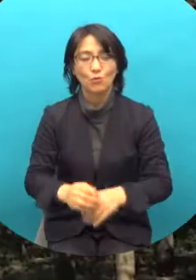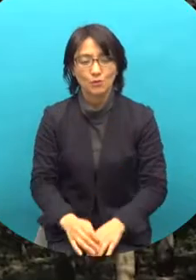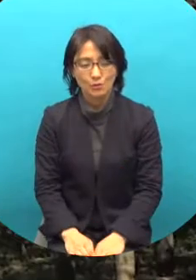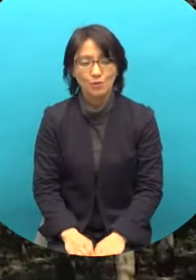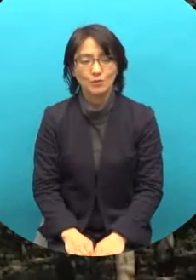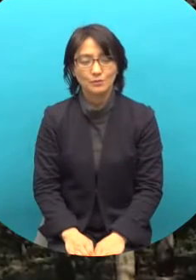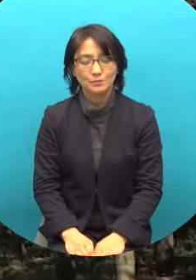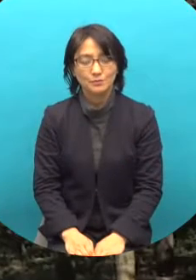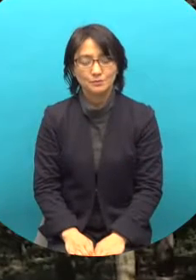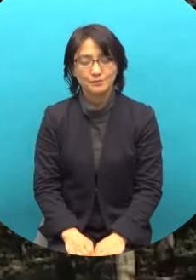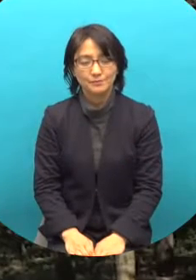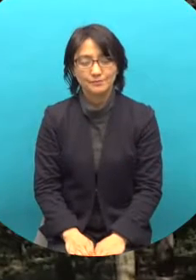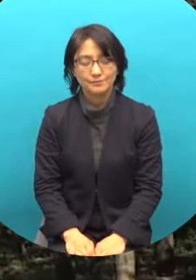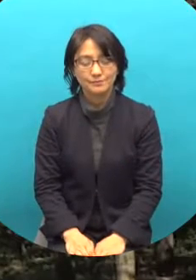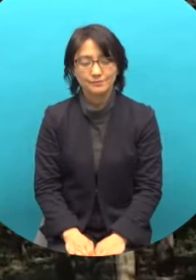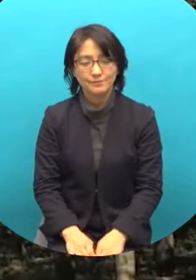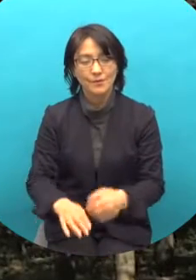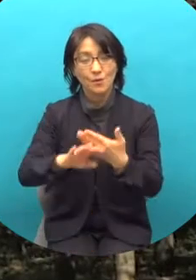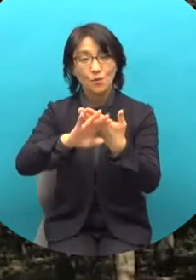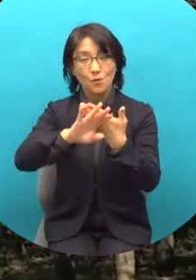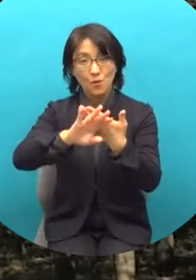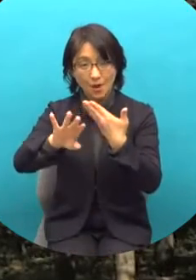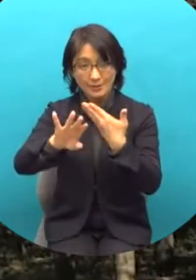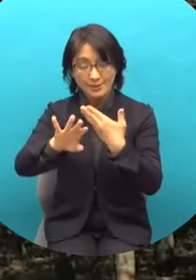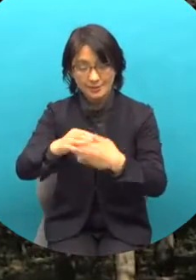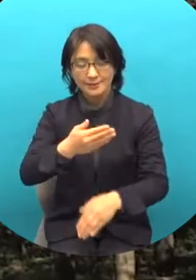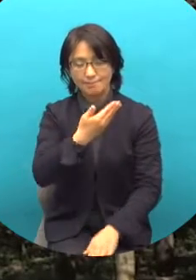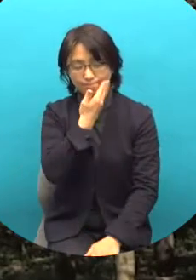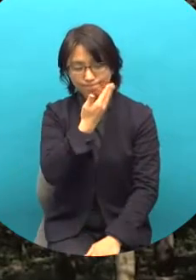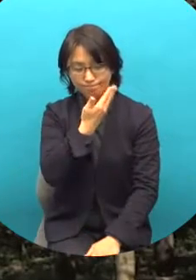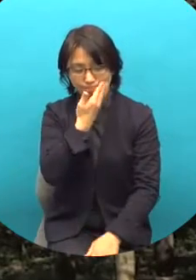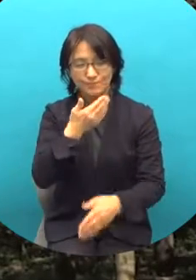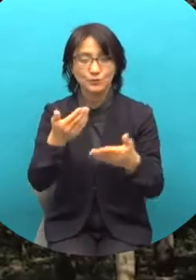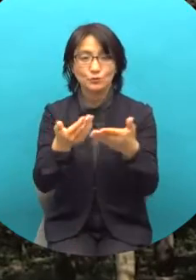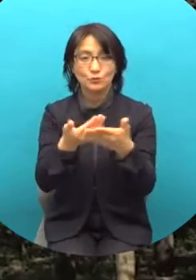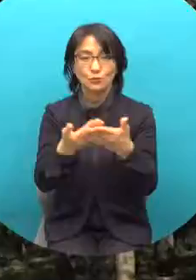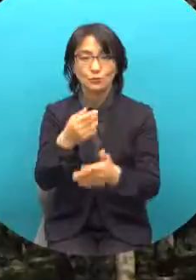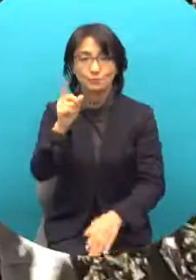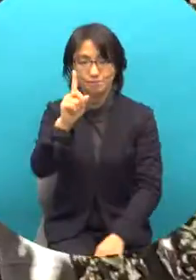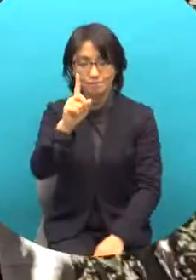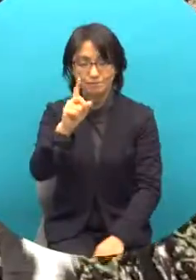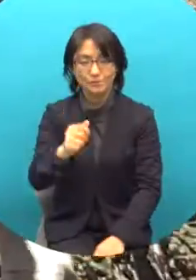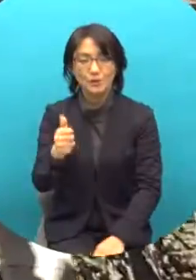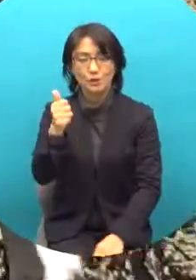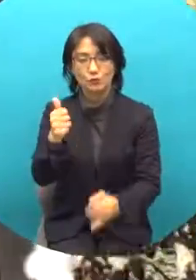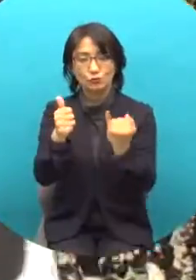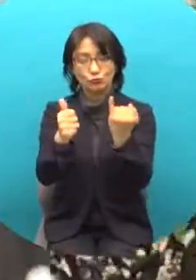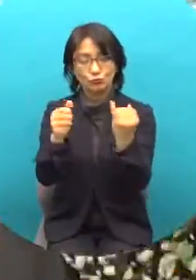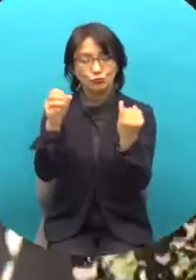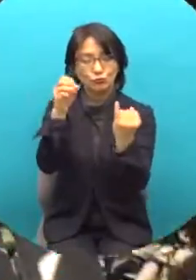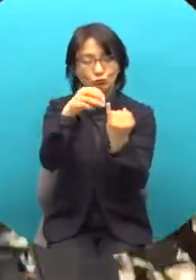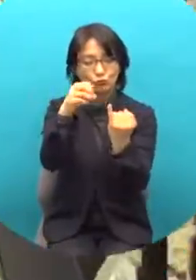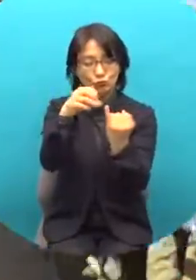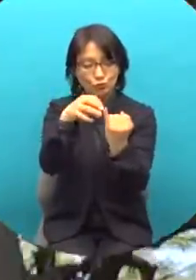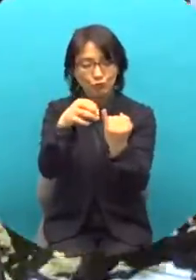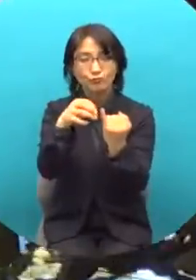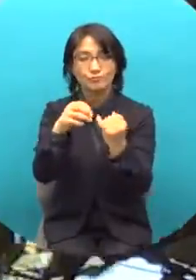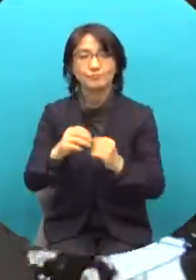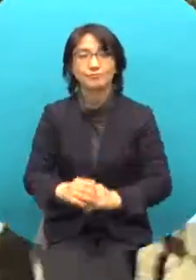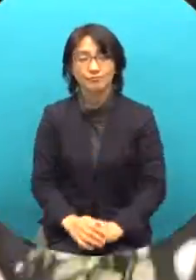が必要となります。またですね、大事にしている作業の一つとして受粉の作業があります